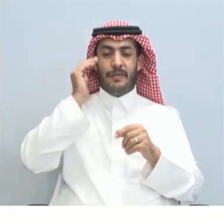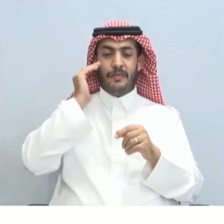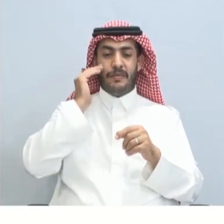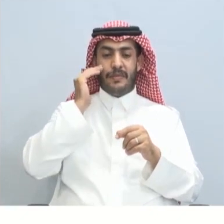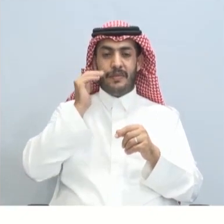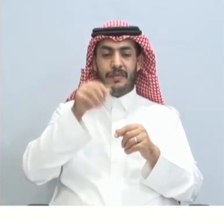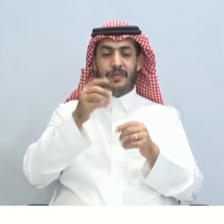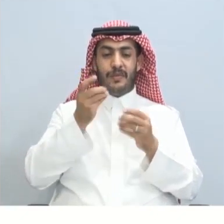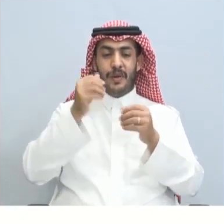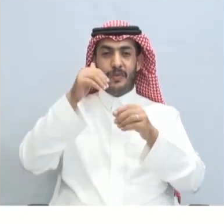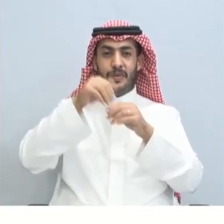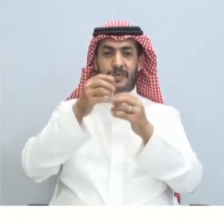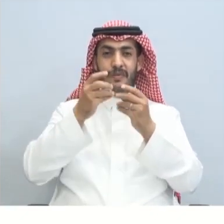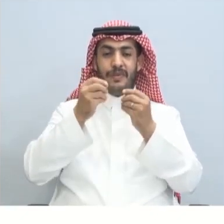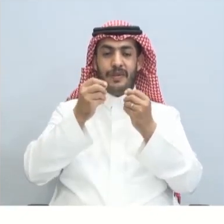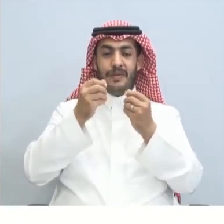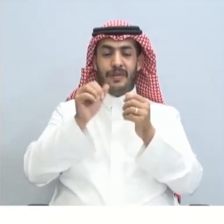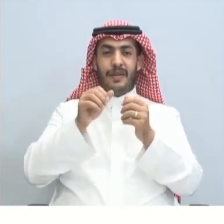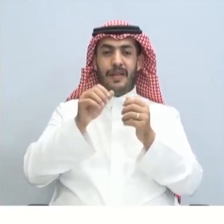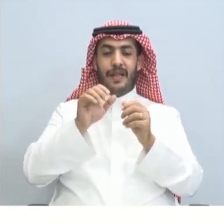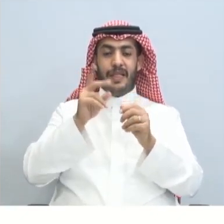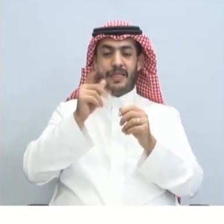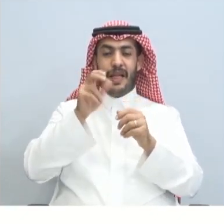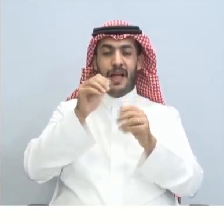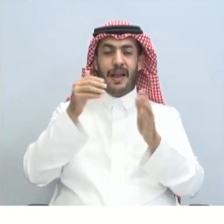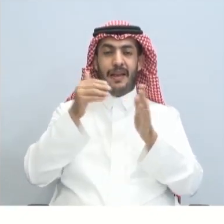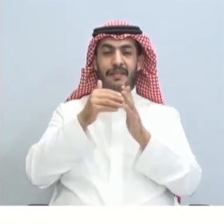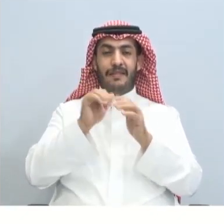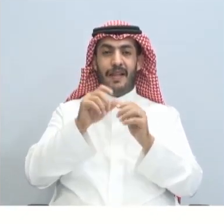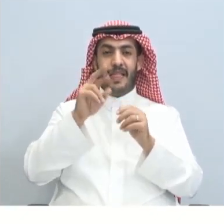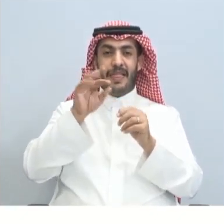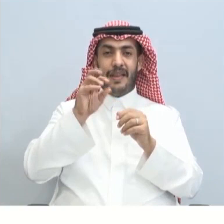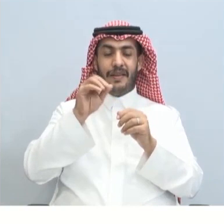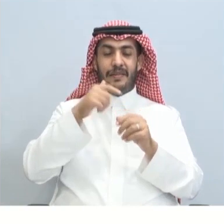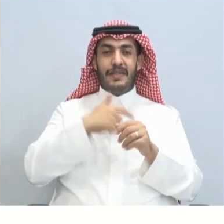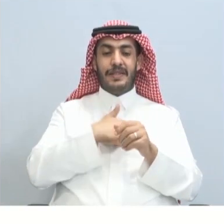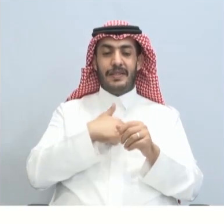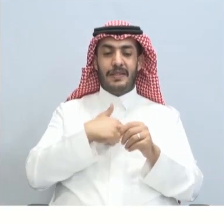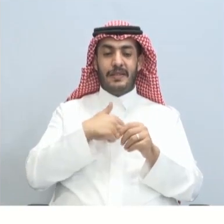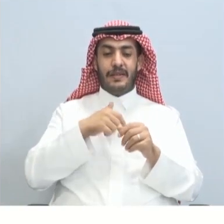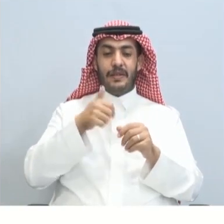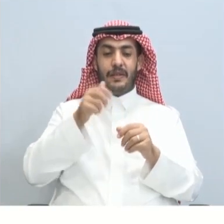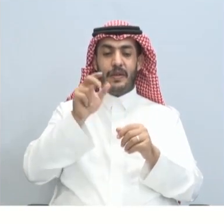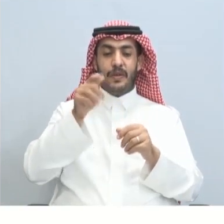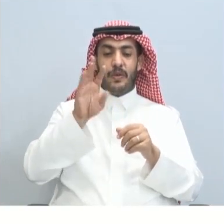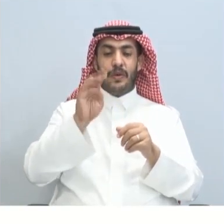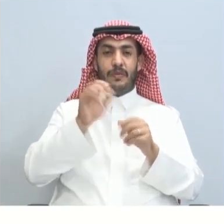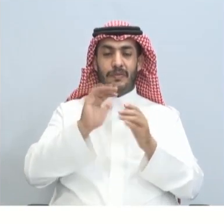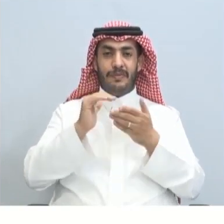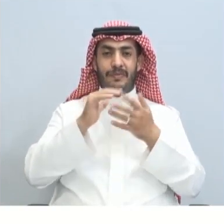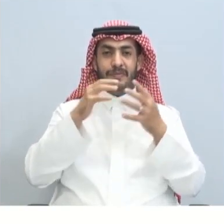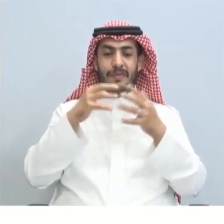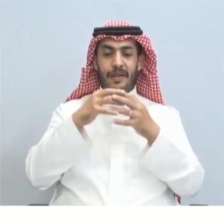الطالبه ان الالكترونات في مستويات الطاقه الاخيره في الذره تسمى الكترونات